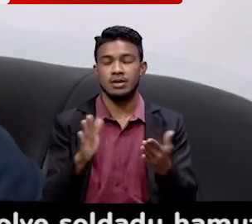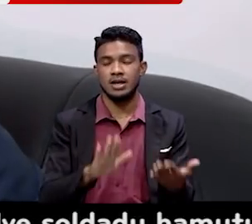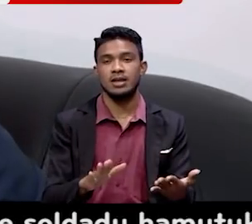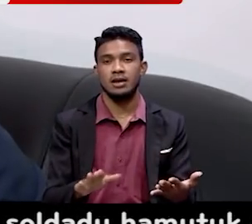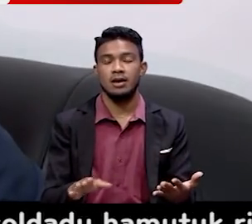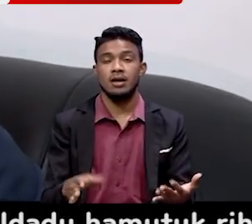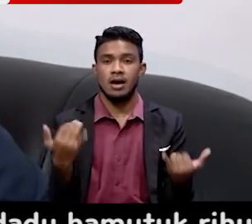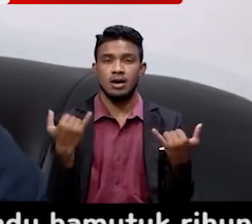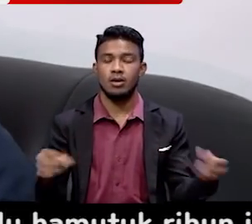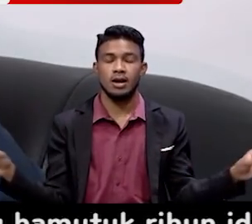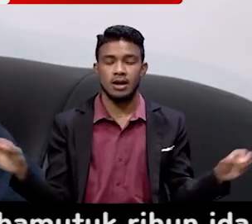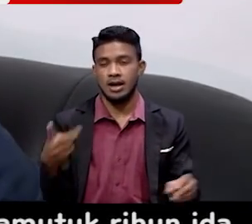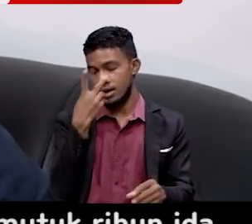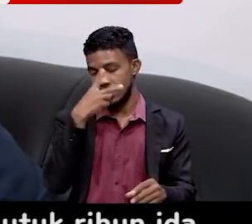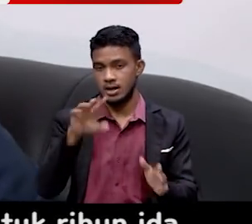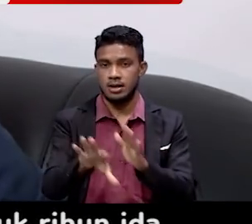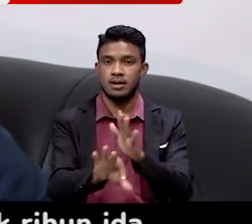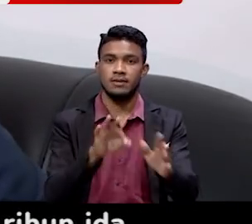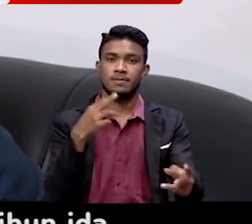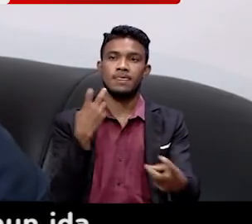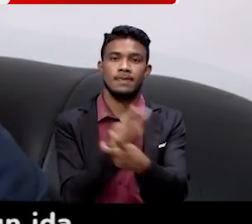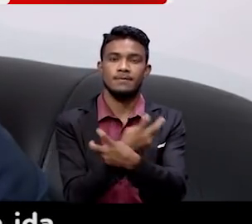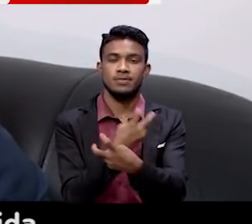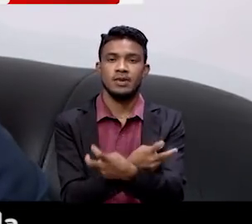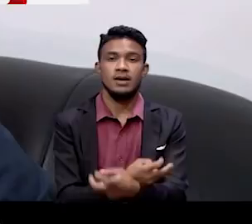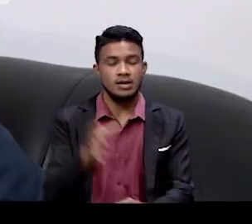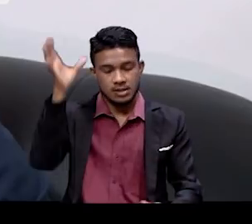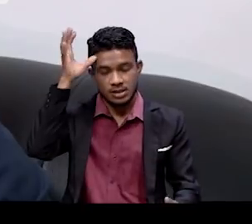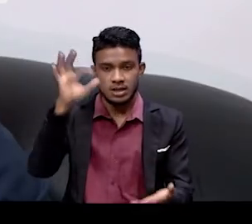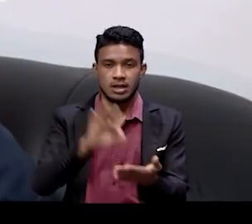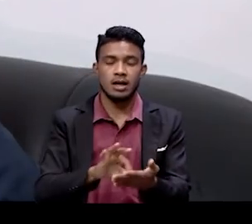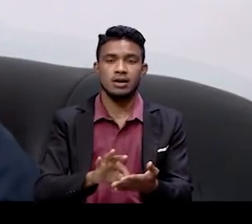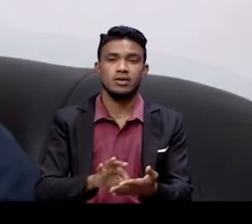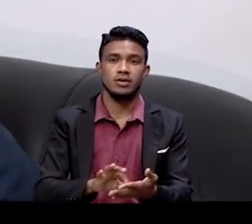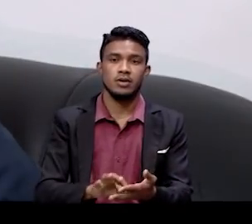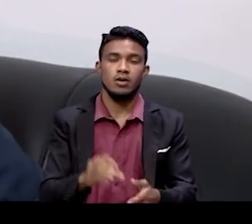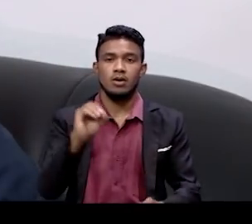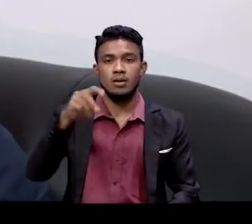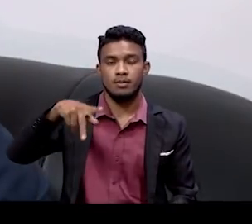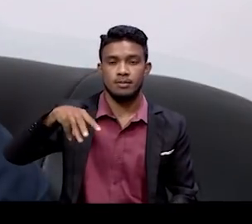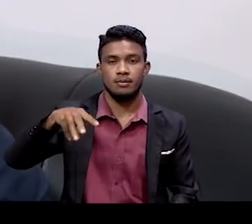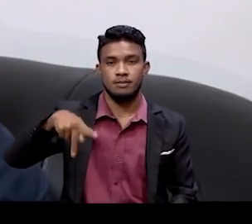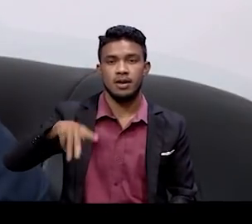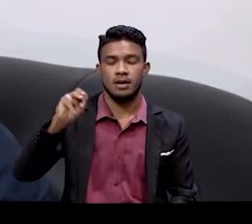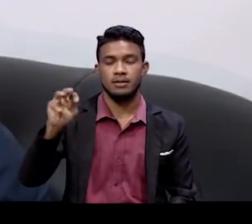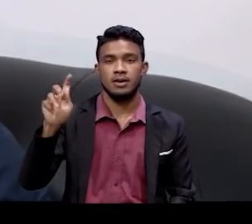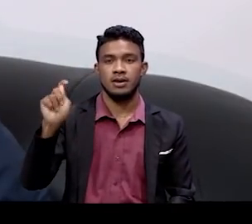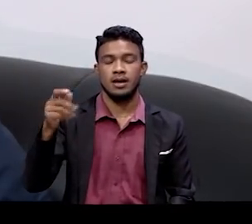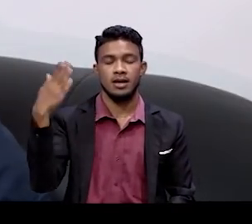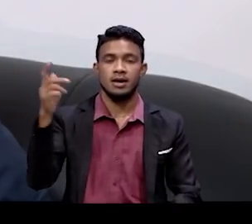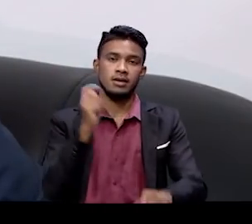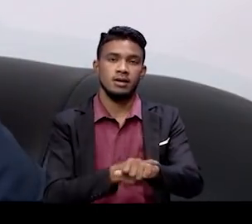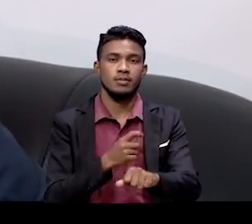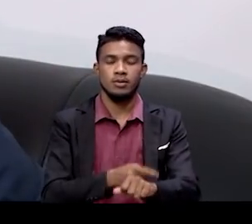la teni hnebe nia sekretaris jeneral PMT ini nia iha setor frontera norte. Hau